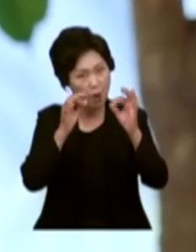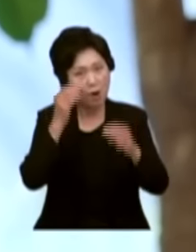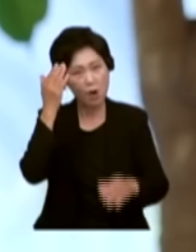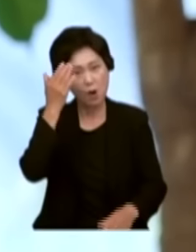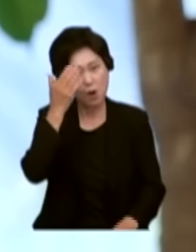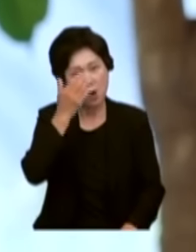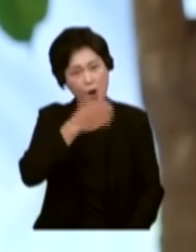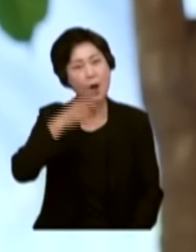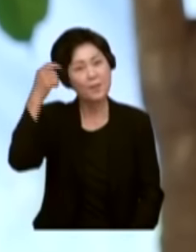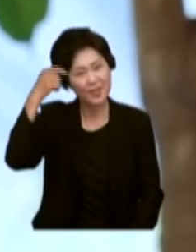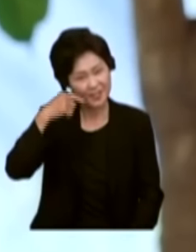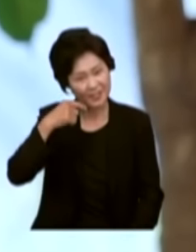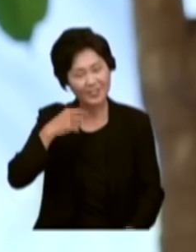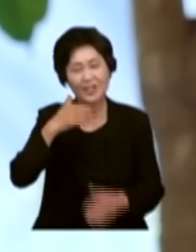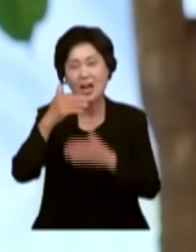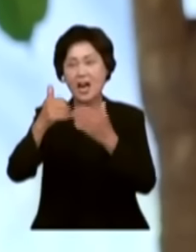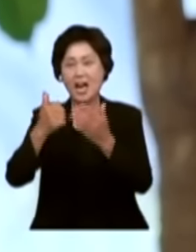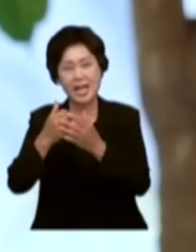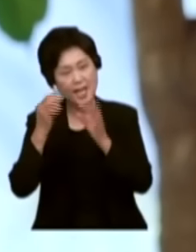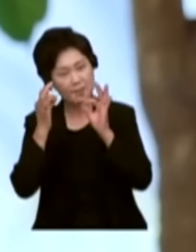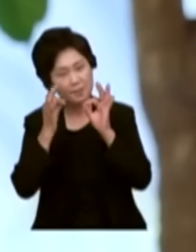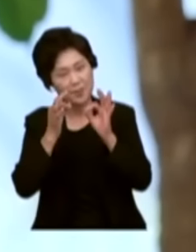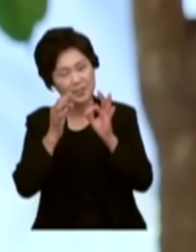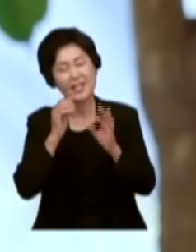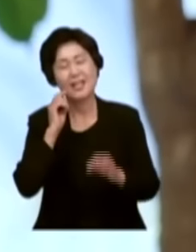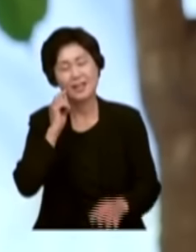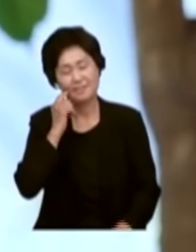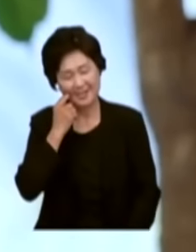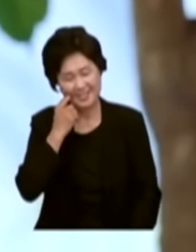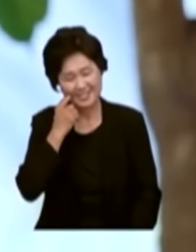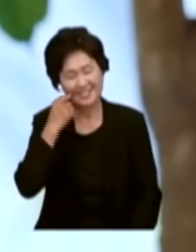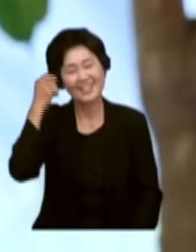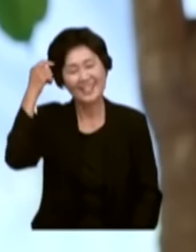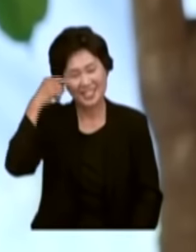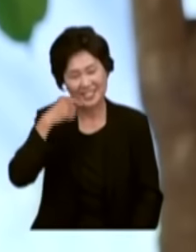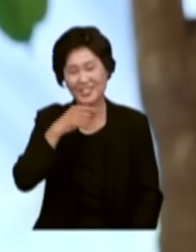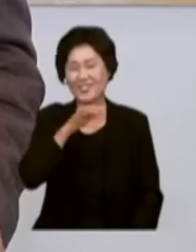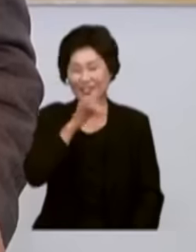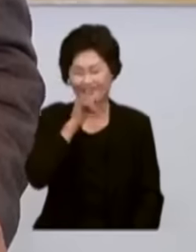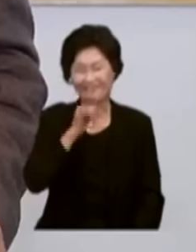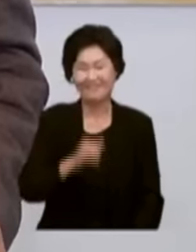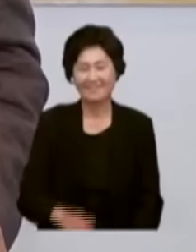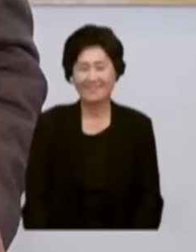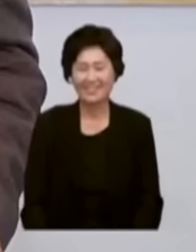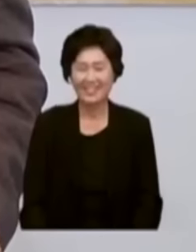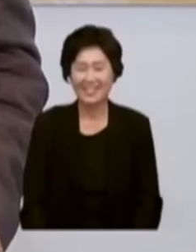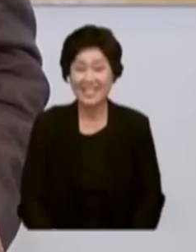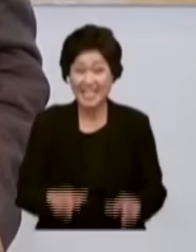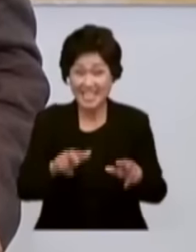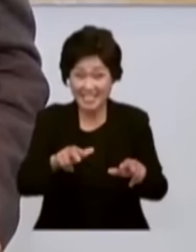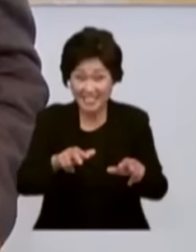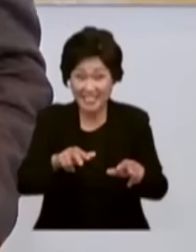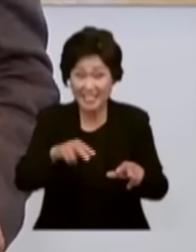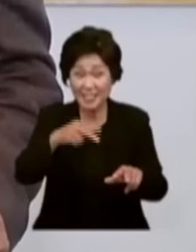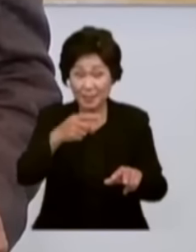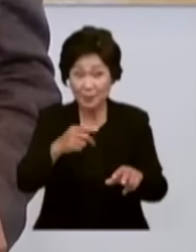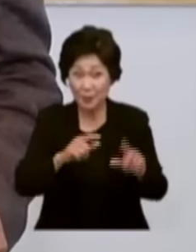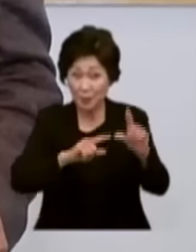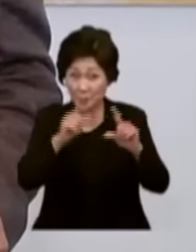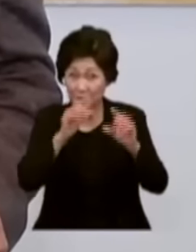와, 하나님이 네. 참 예뻐하시는구나. 그래서 예. 찬양할 때도 이 순수함이 너무 많이 느껴져서 아직도 중2 같아요.